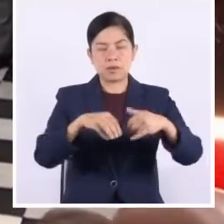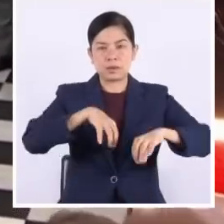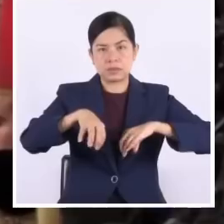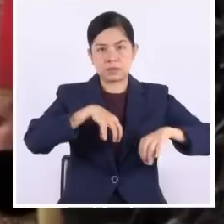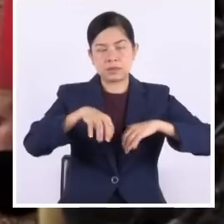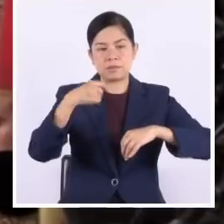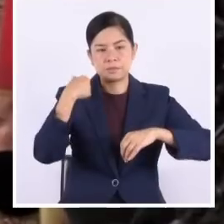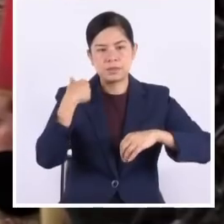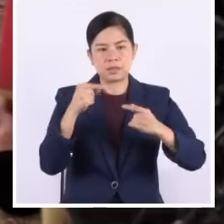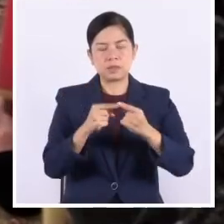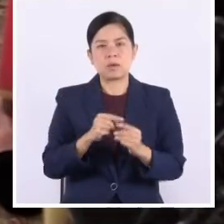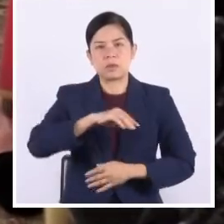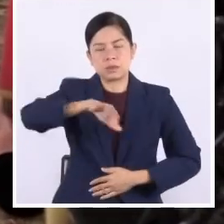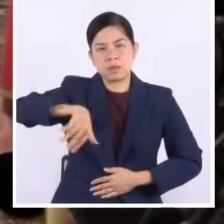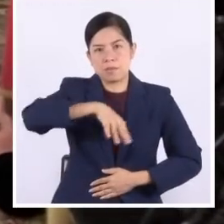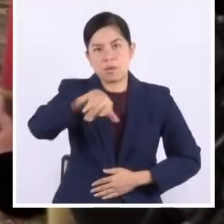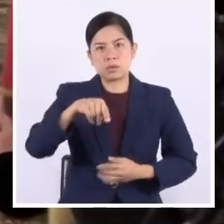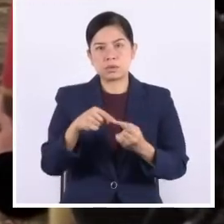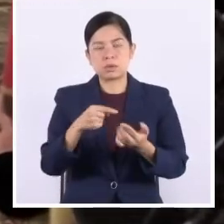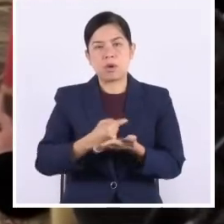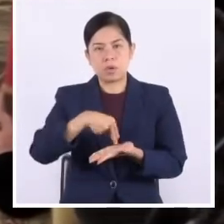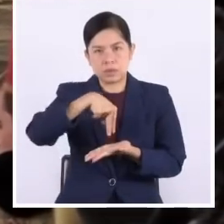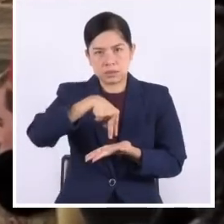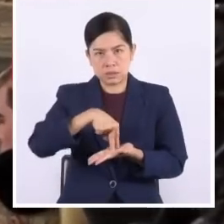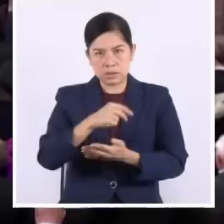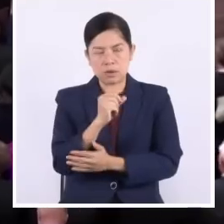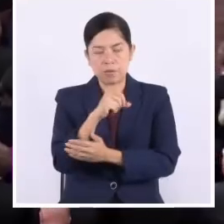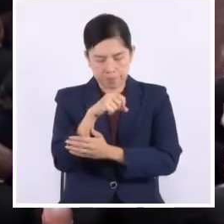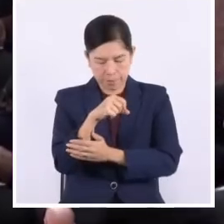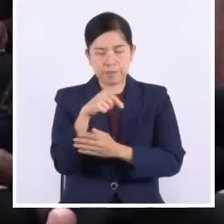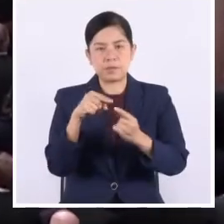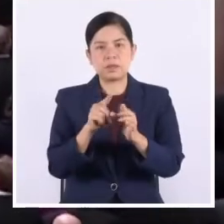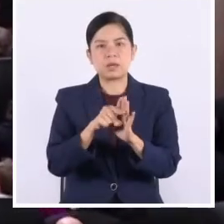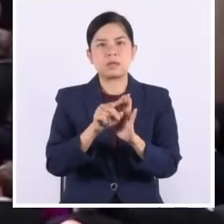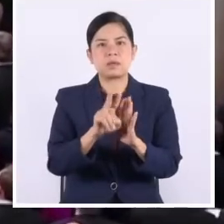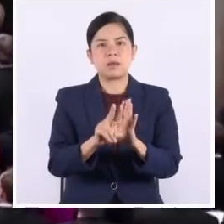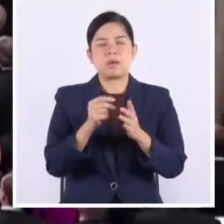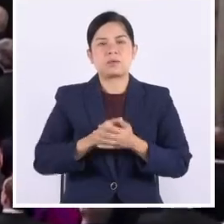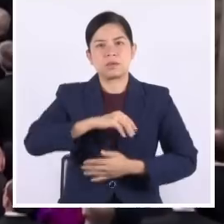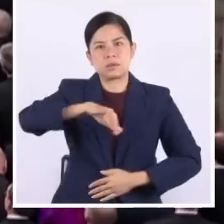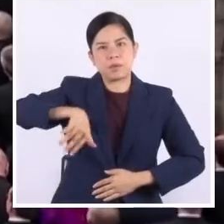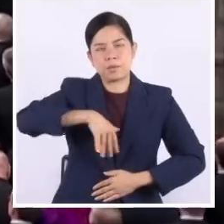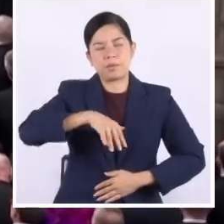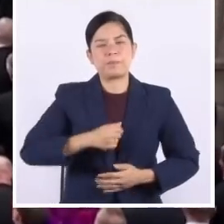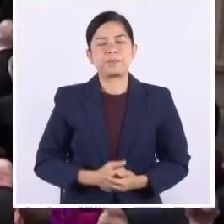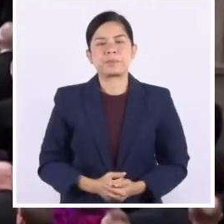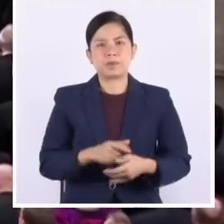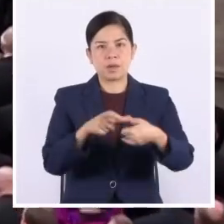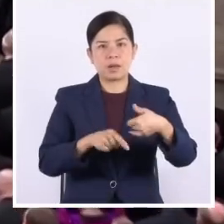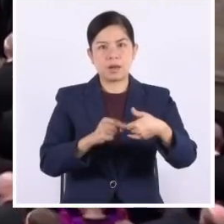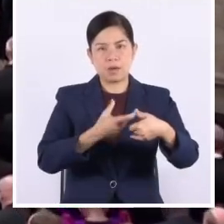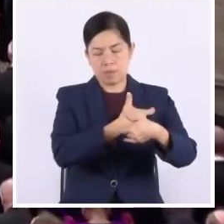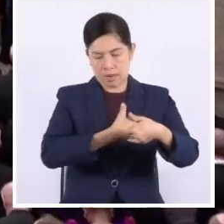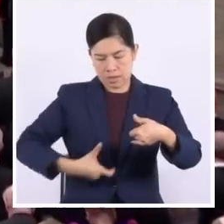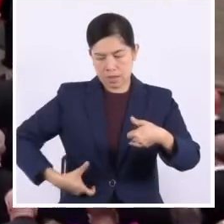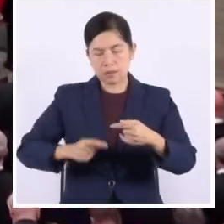สหราชอาณาจักรเป็นเวลา 2นาทีนะคะจากนั้นค่ะพระเจ้าชาวที่ 3ก็ทรงเป็นผู้